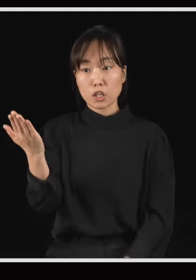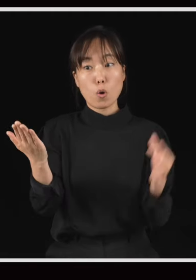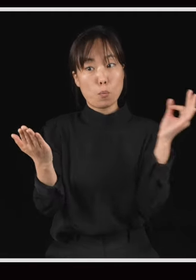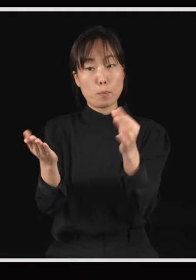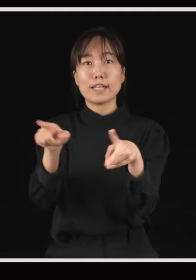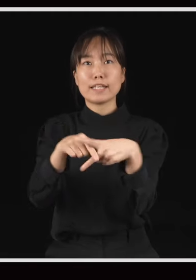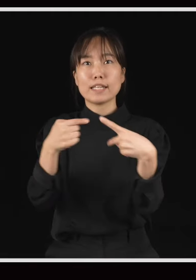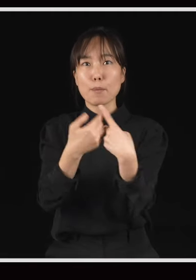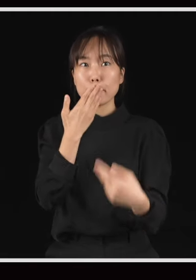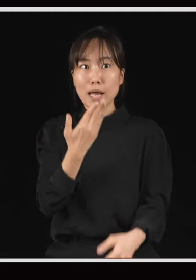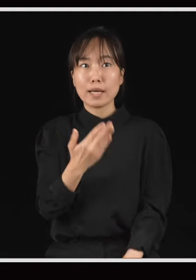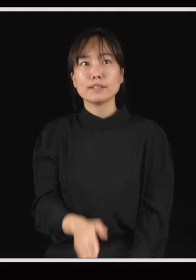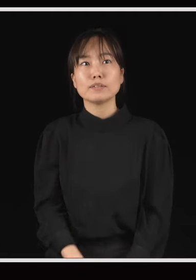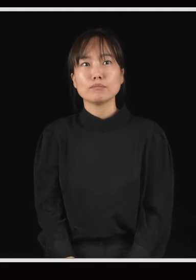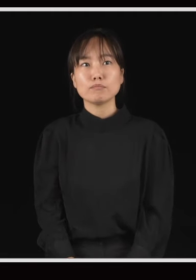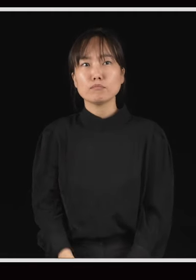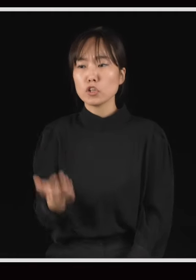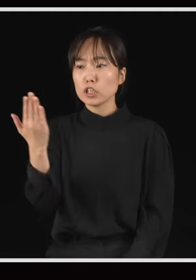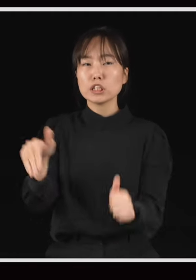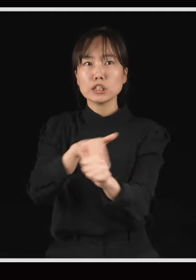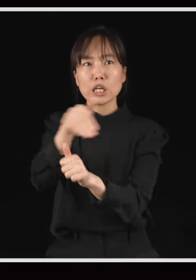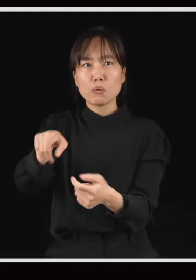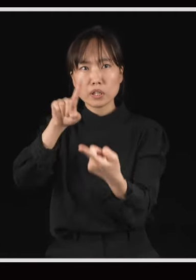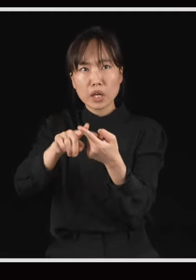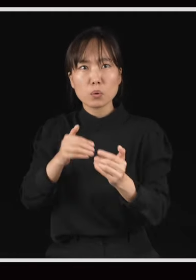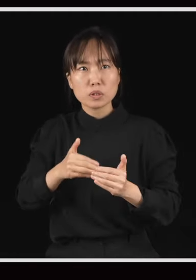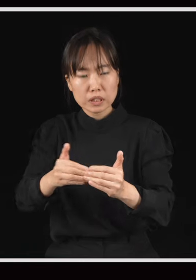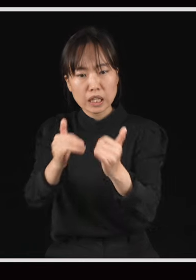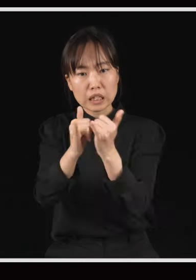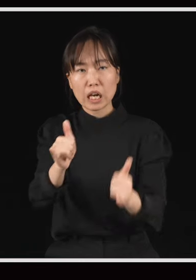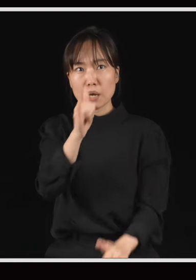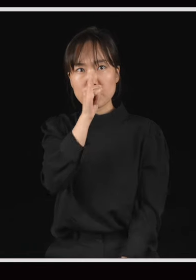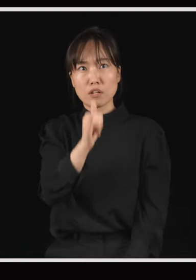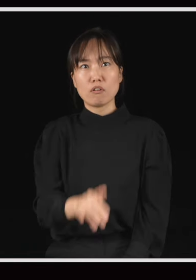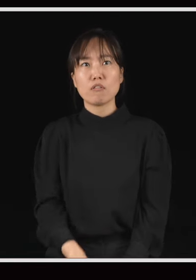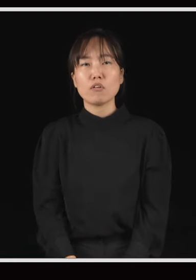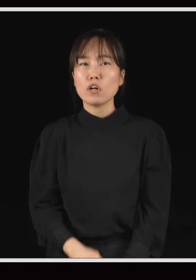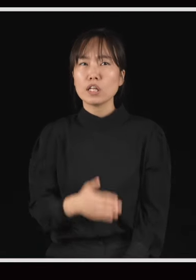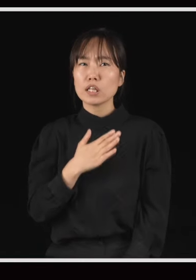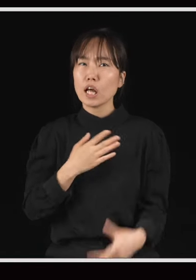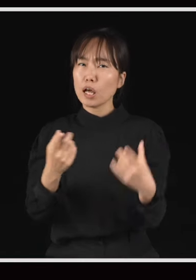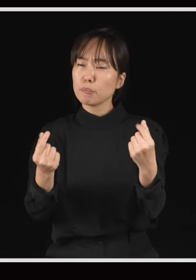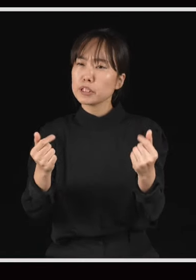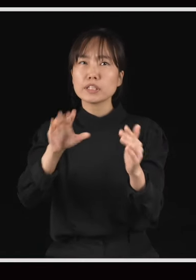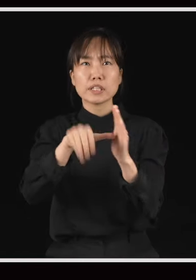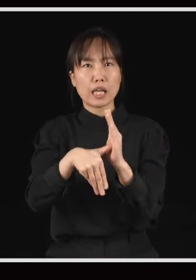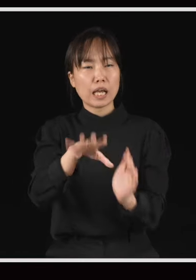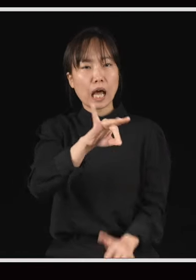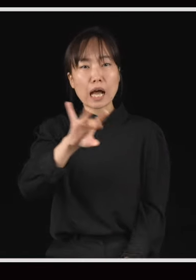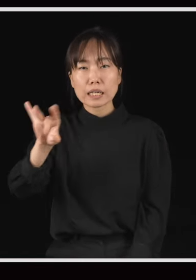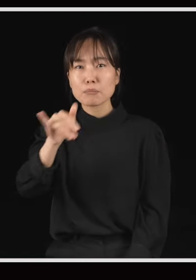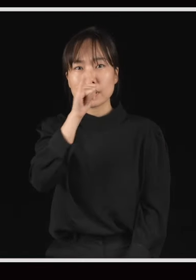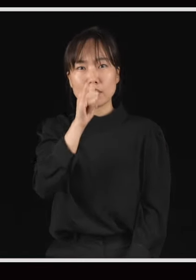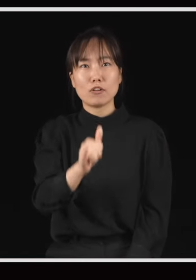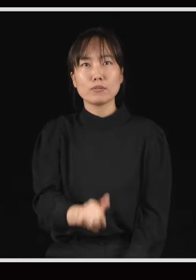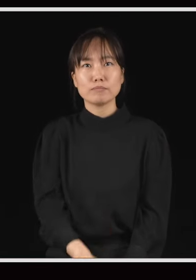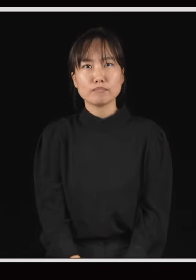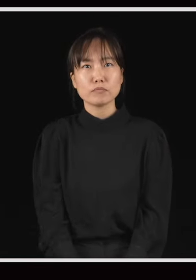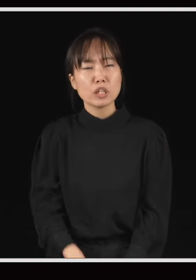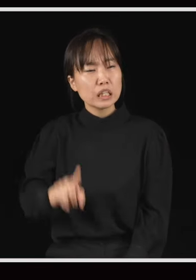아마 이 그림을 보시면 다 이해가 되실 겁니다. 주변에 이런 분들이 있으시거나, 사실은 저도 이런 사이클에 빠질 때가